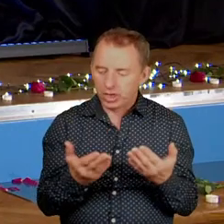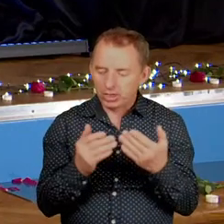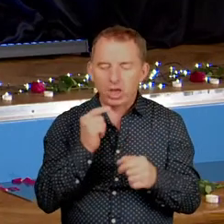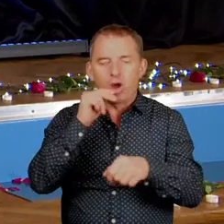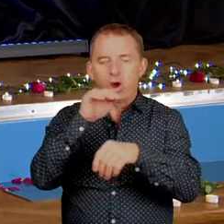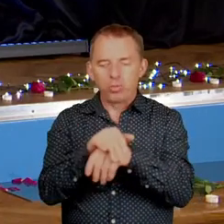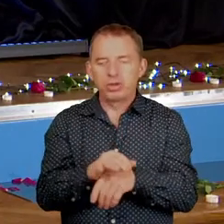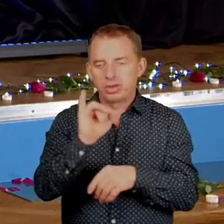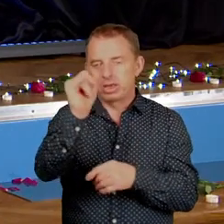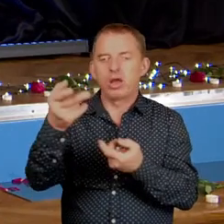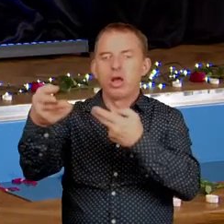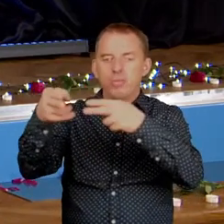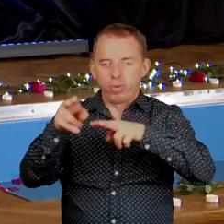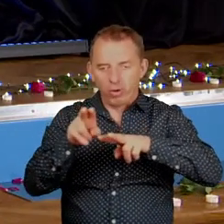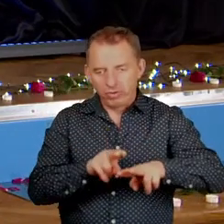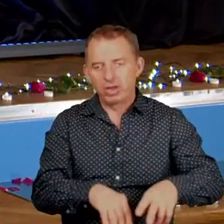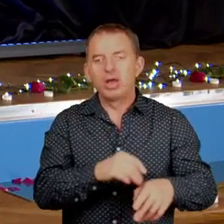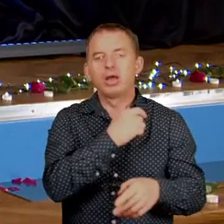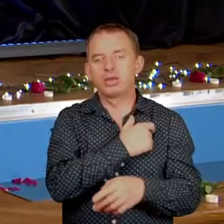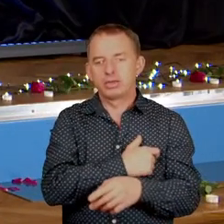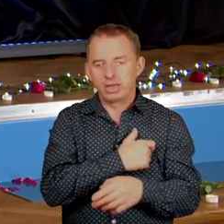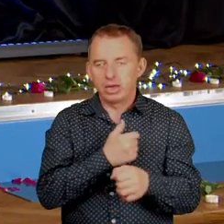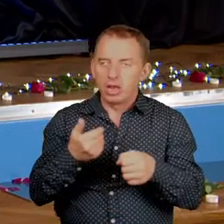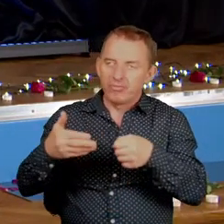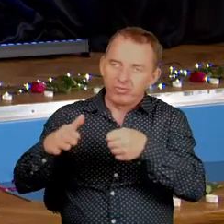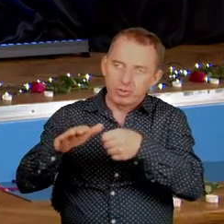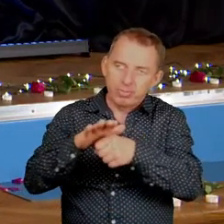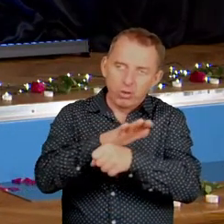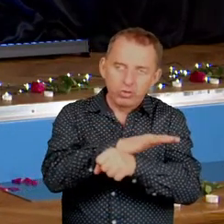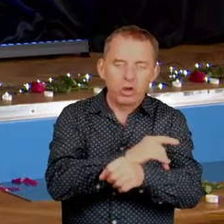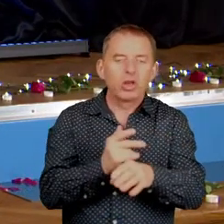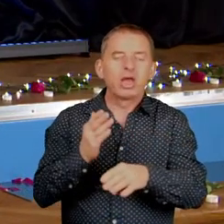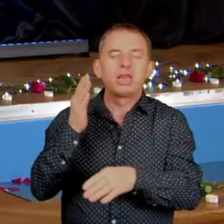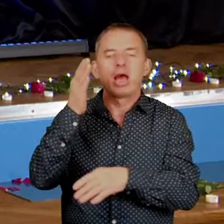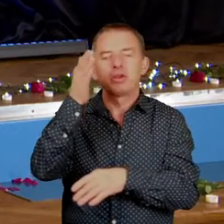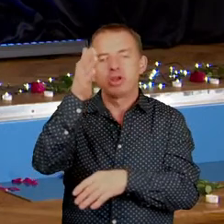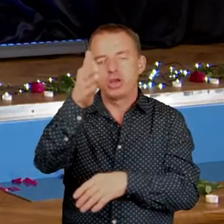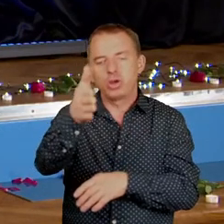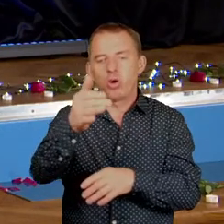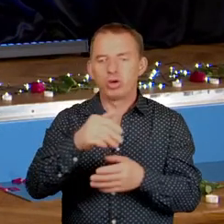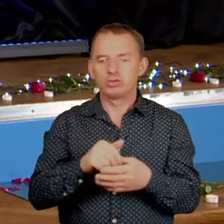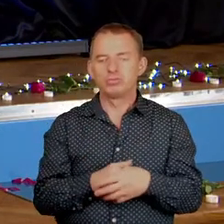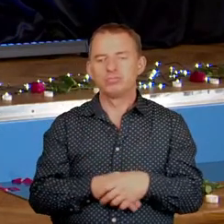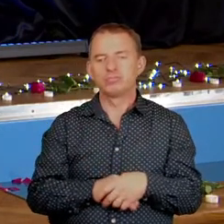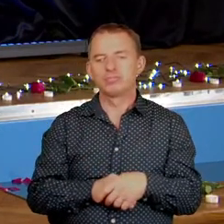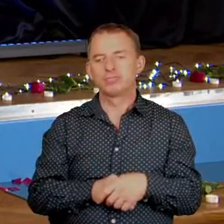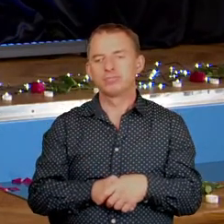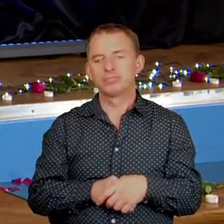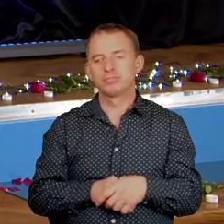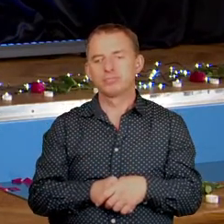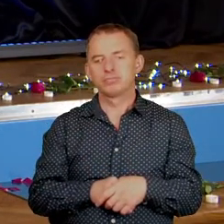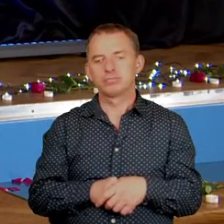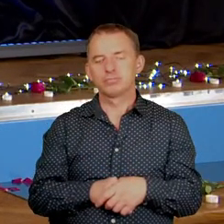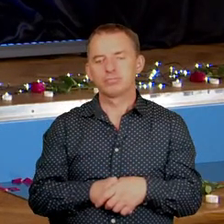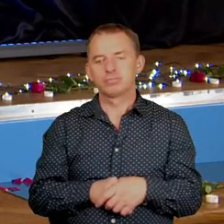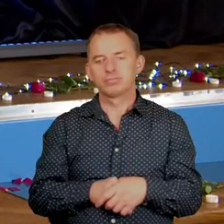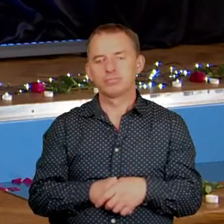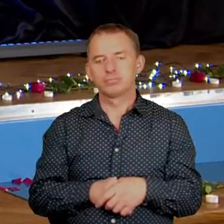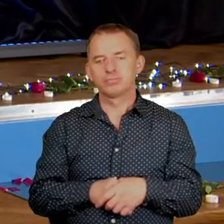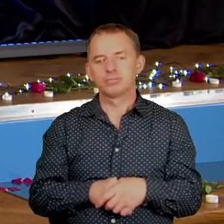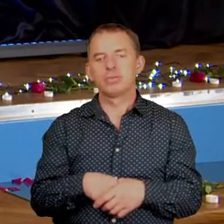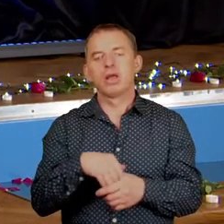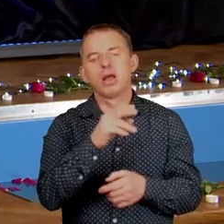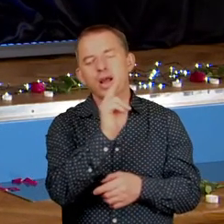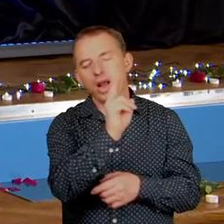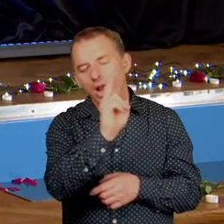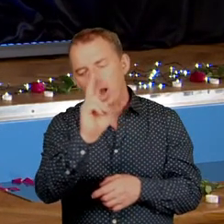jego powrotu ich serca były wypełnione nadzieją. Every one of the disciples died a martyr's death except John.